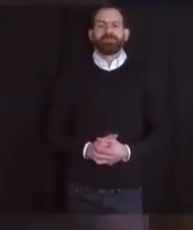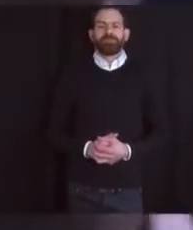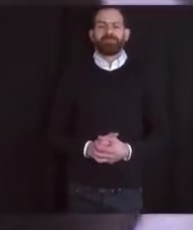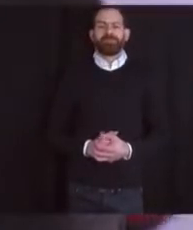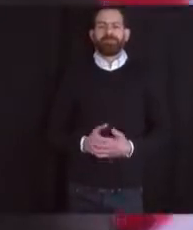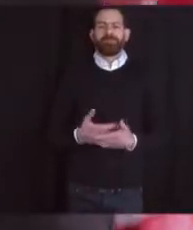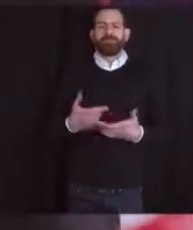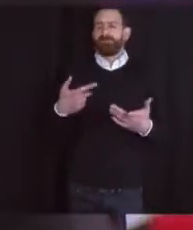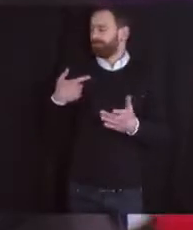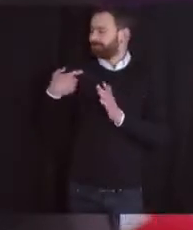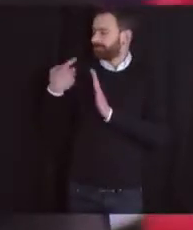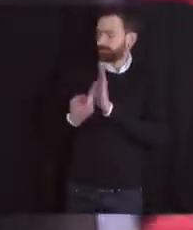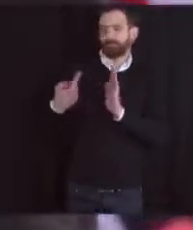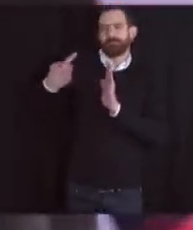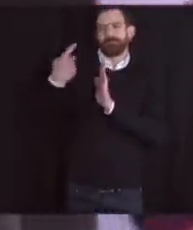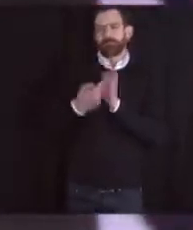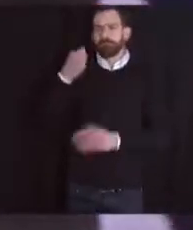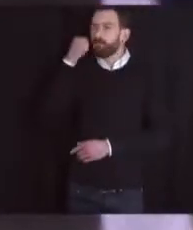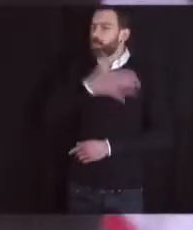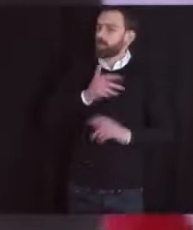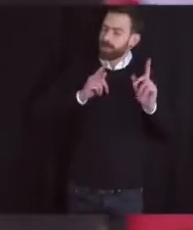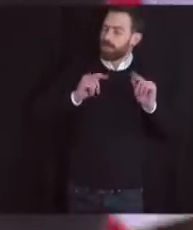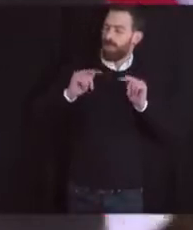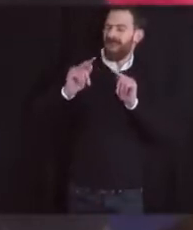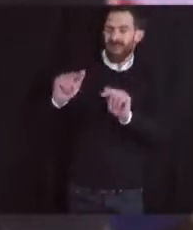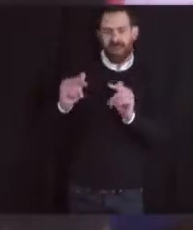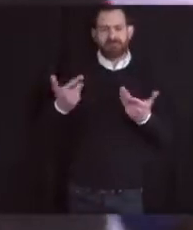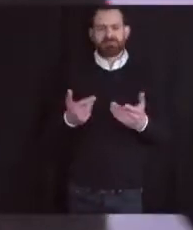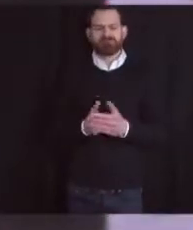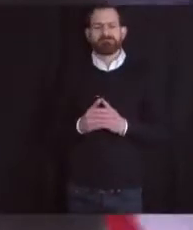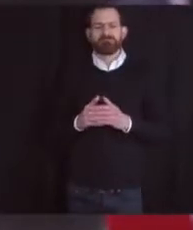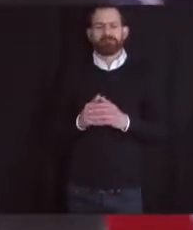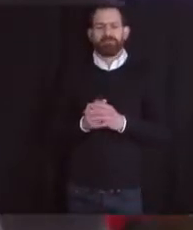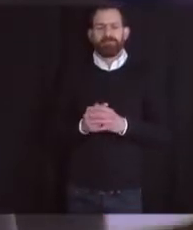jour après jour, au prix du rêve,